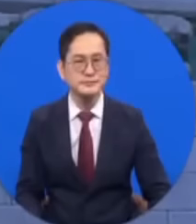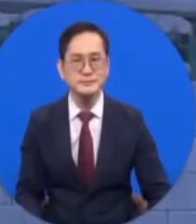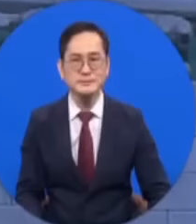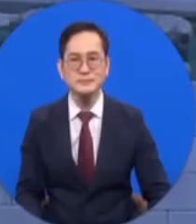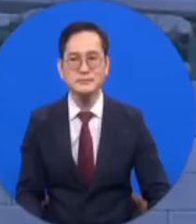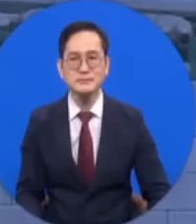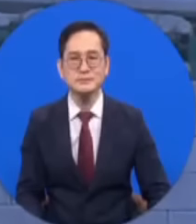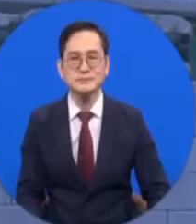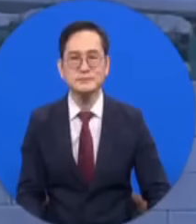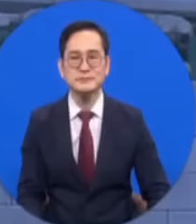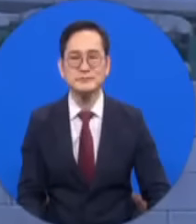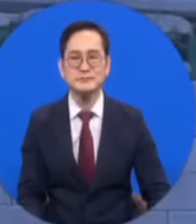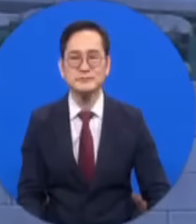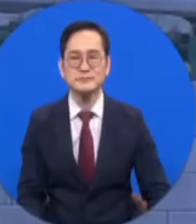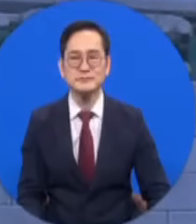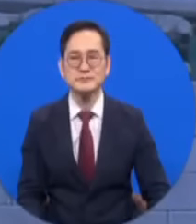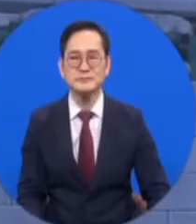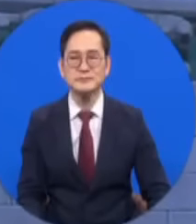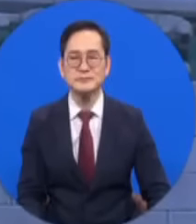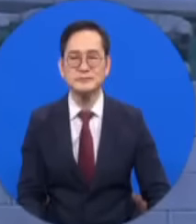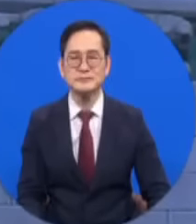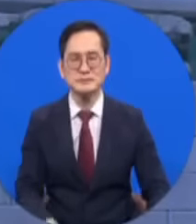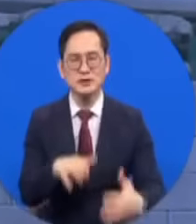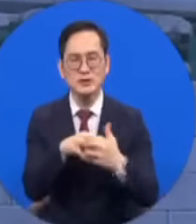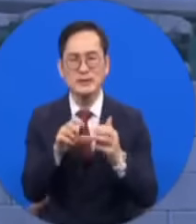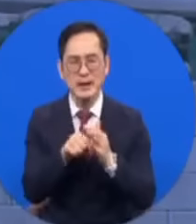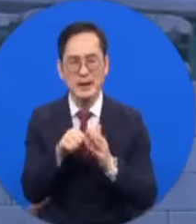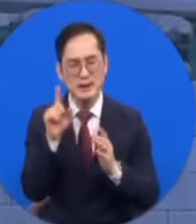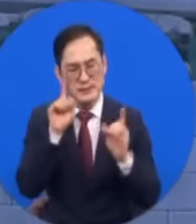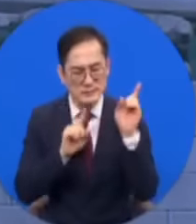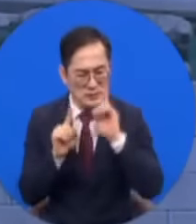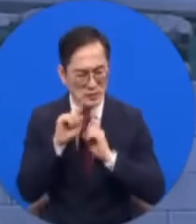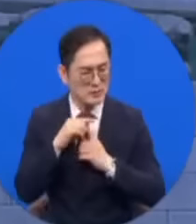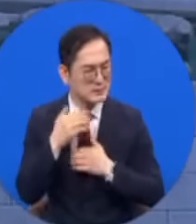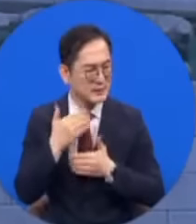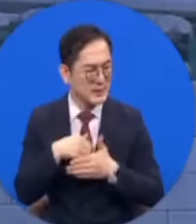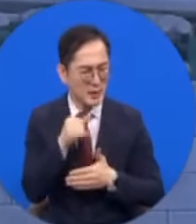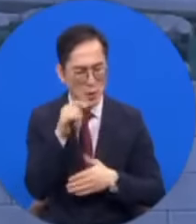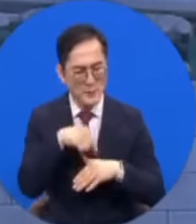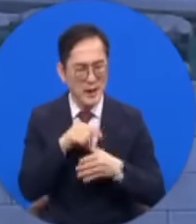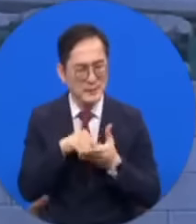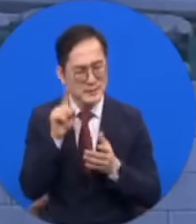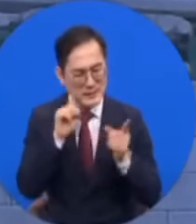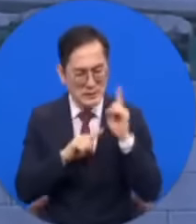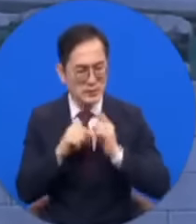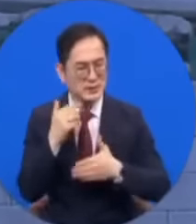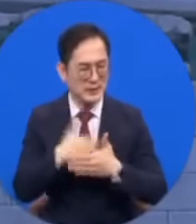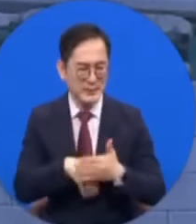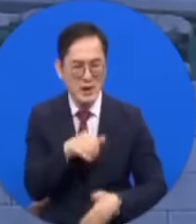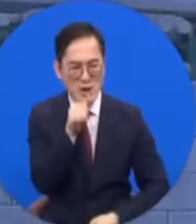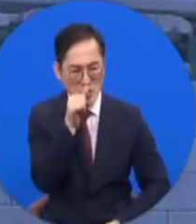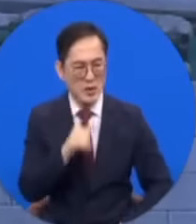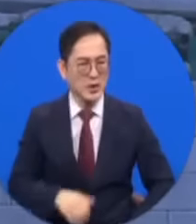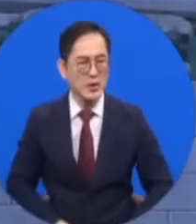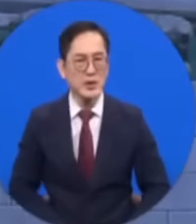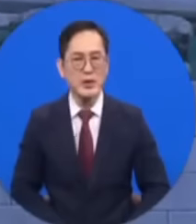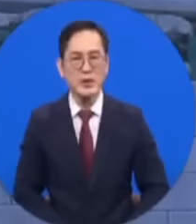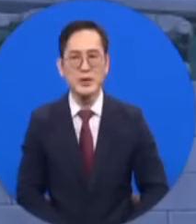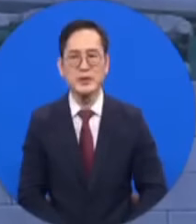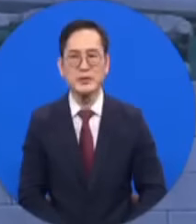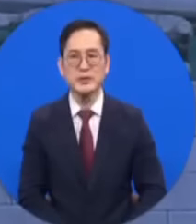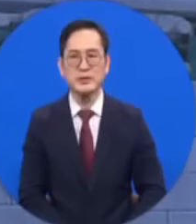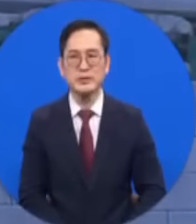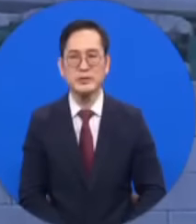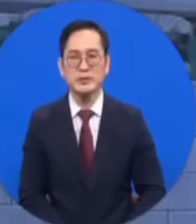정말 참전을 하느라 온 몸에 평생 이제 그 부상과 마음의 아픔 등을 딛고 이제